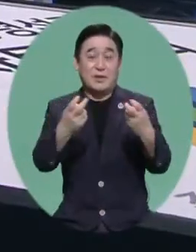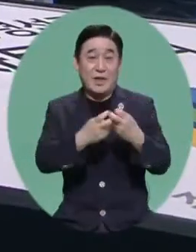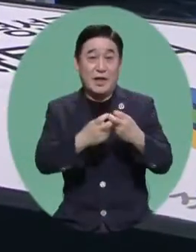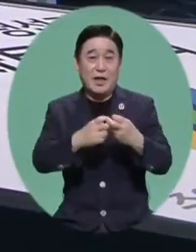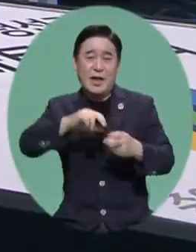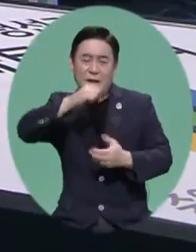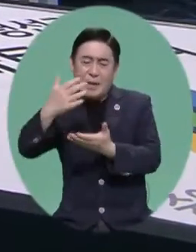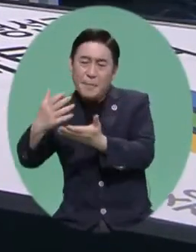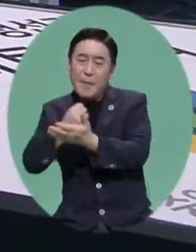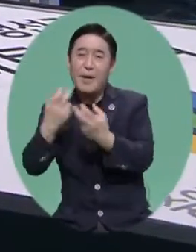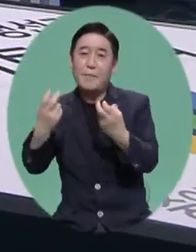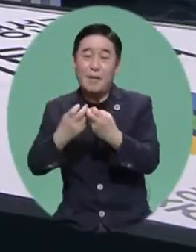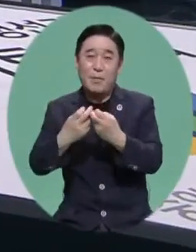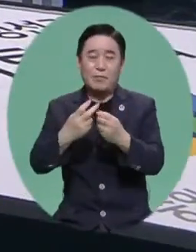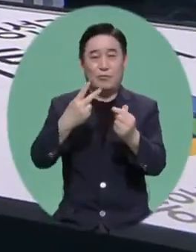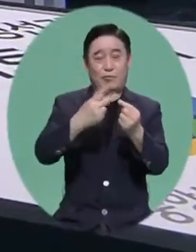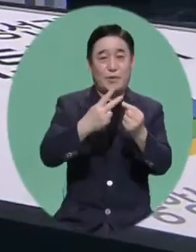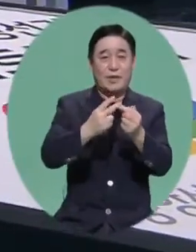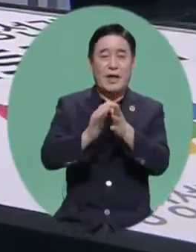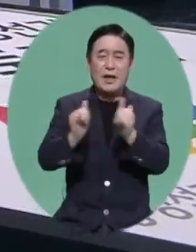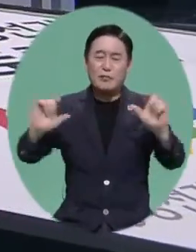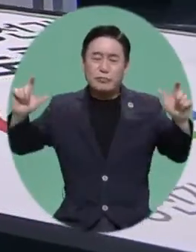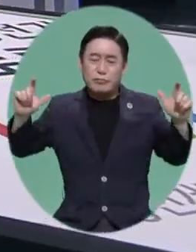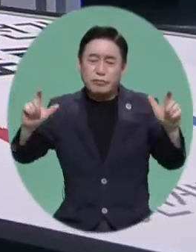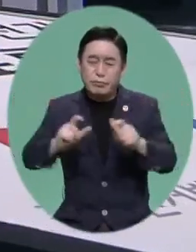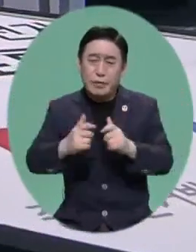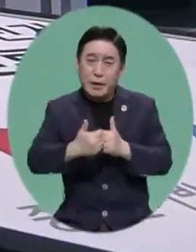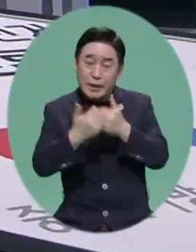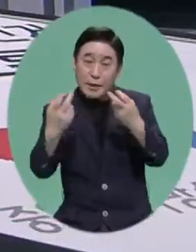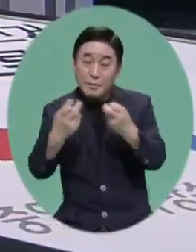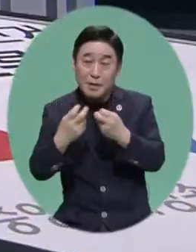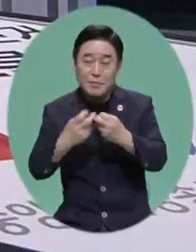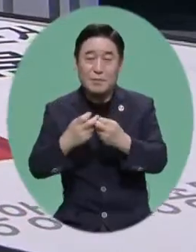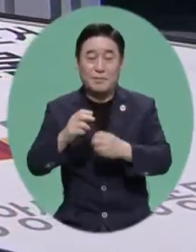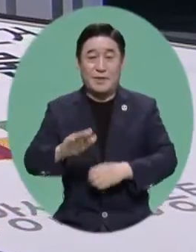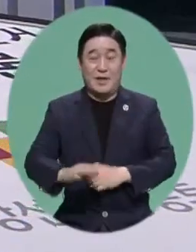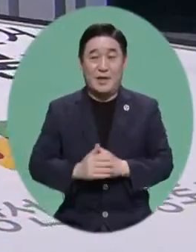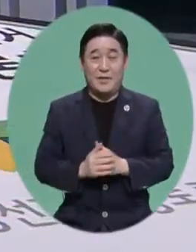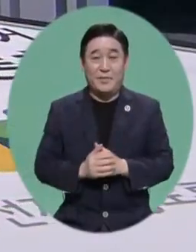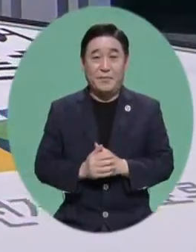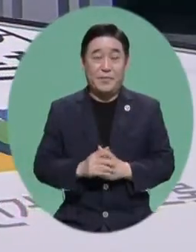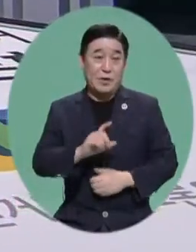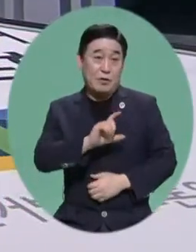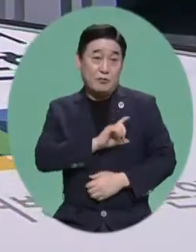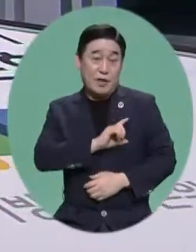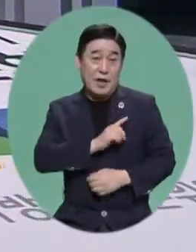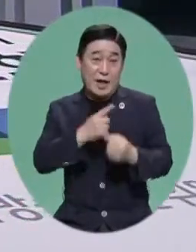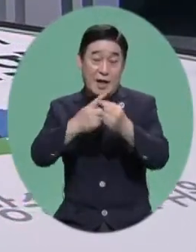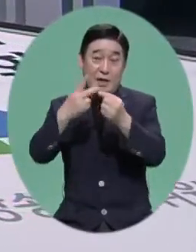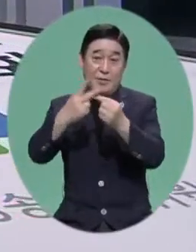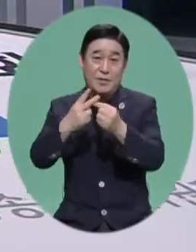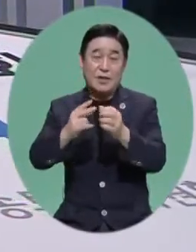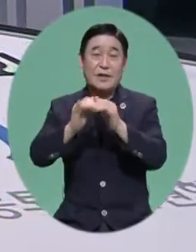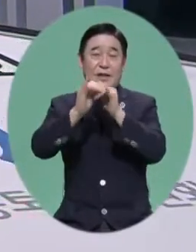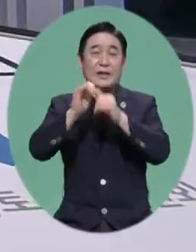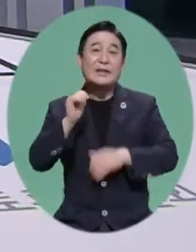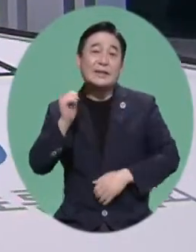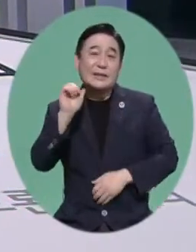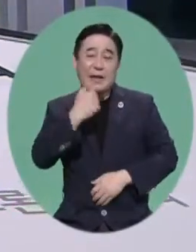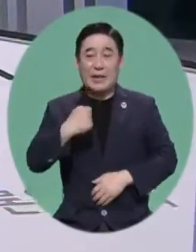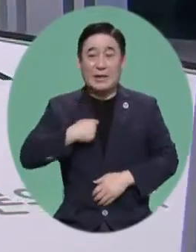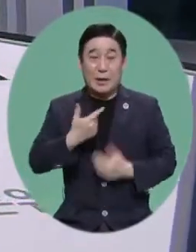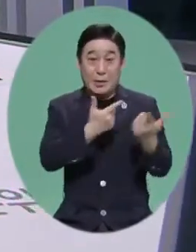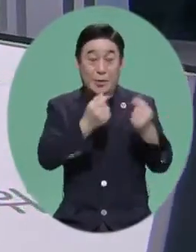재원조달 방안 그리고 인구 절벽 때 응당한 힘입니다 주제별로 사회자 공통질문